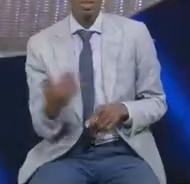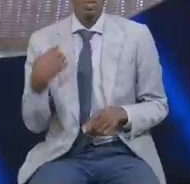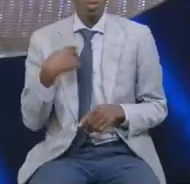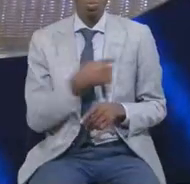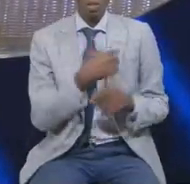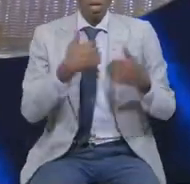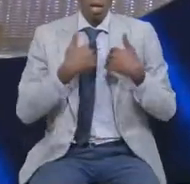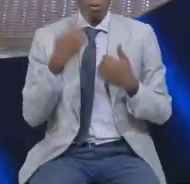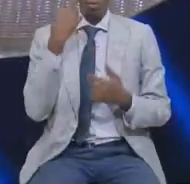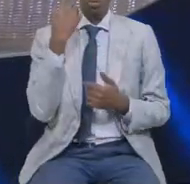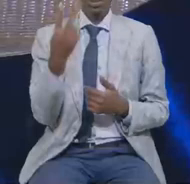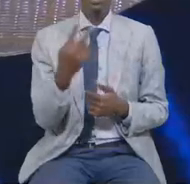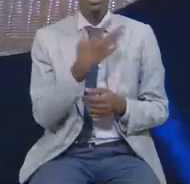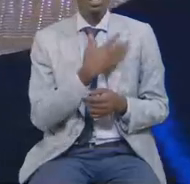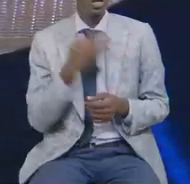entendu.